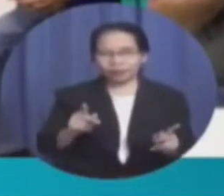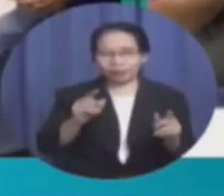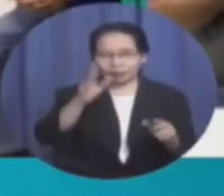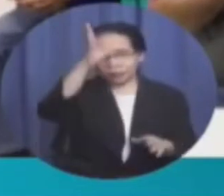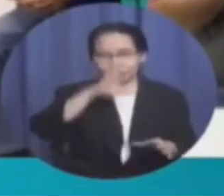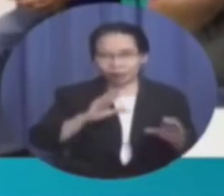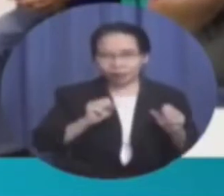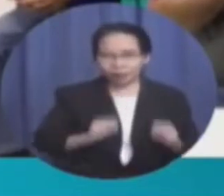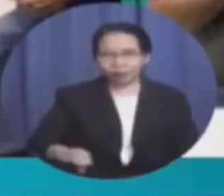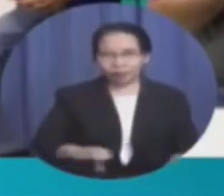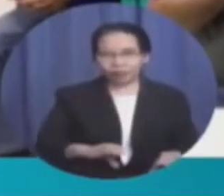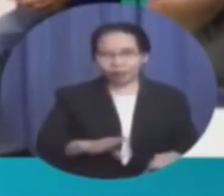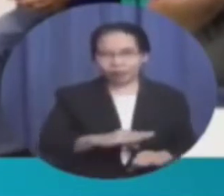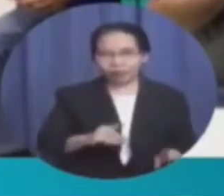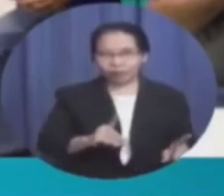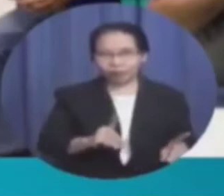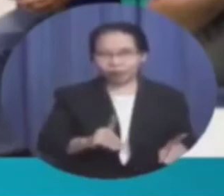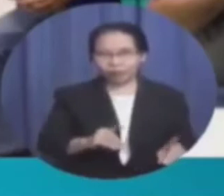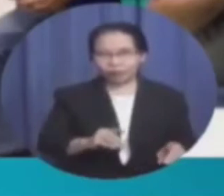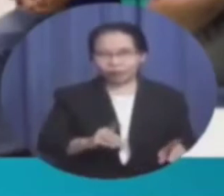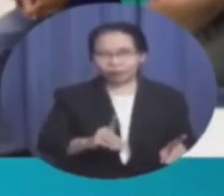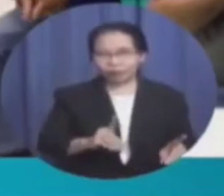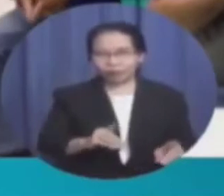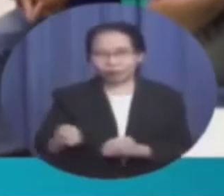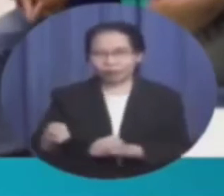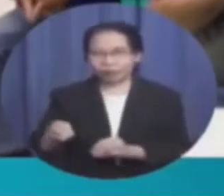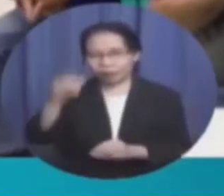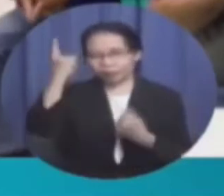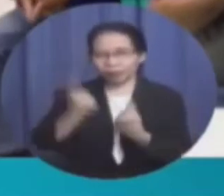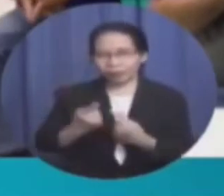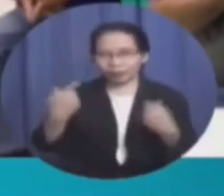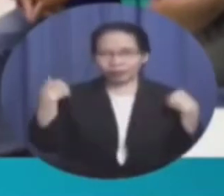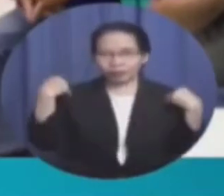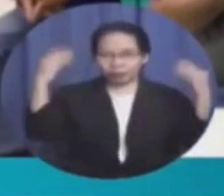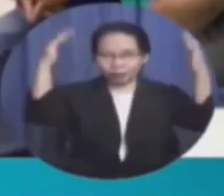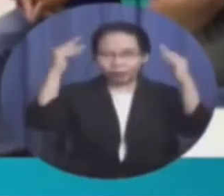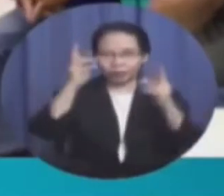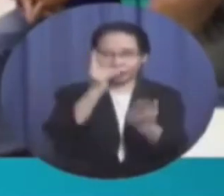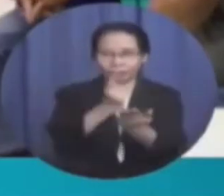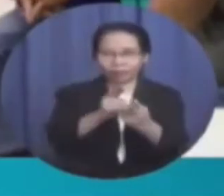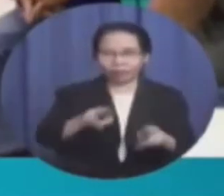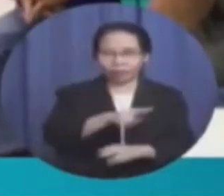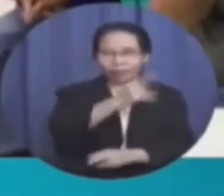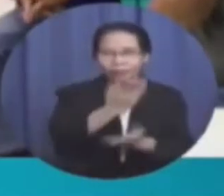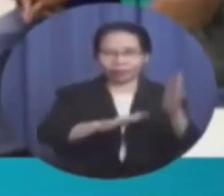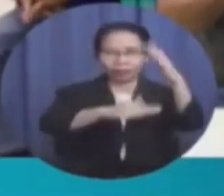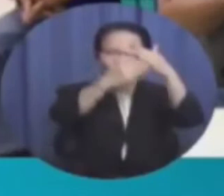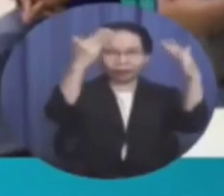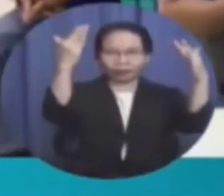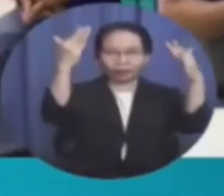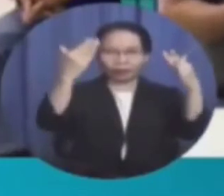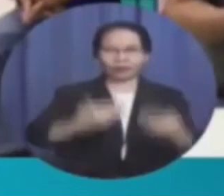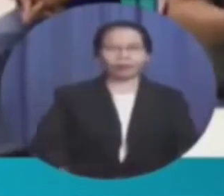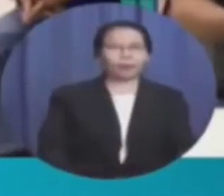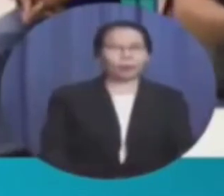At kung magawa yung kasalanan na yon, may pag-asa po bang mapatawad at makarating ang kaluluwa sa langit?